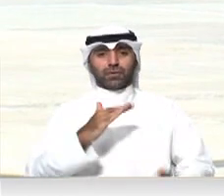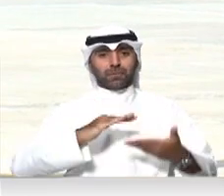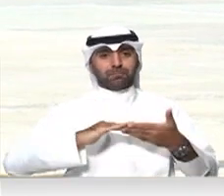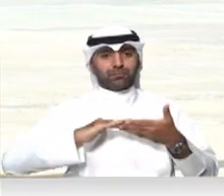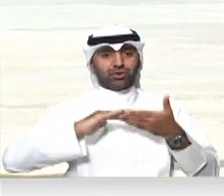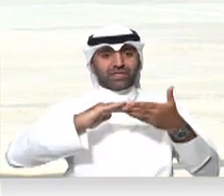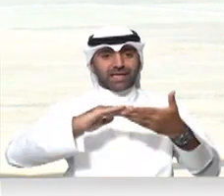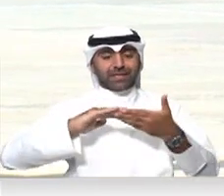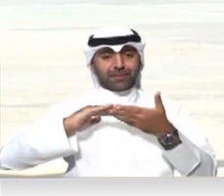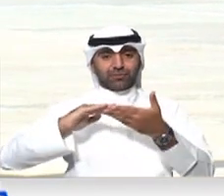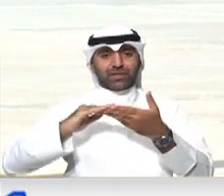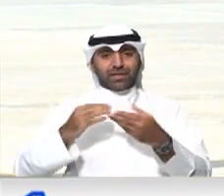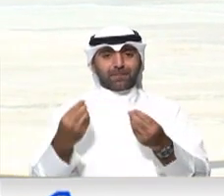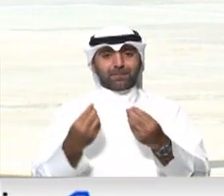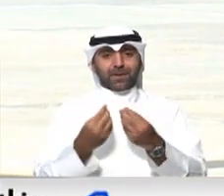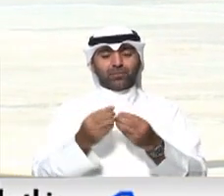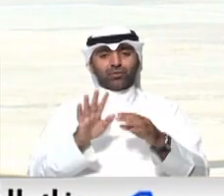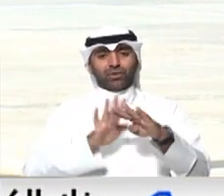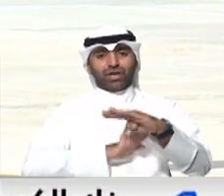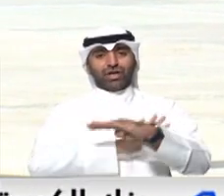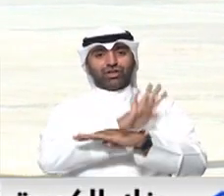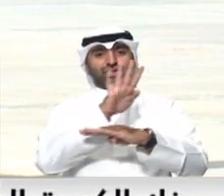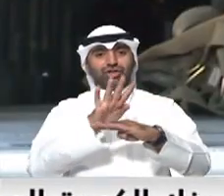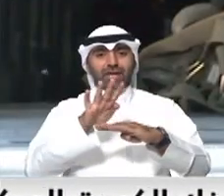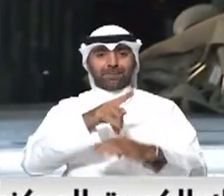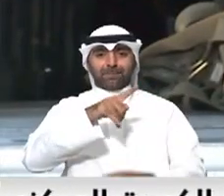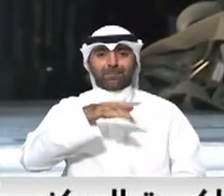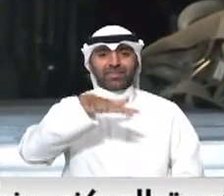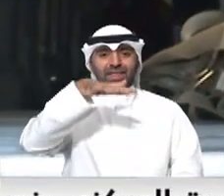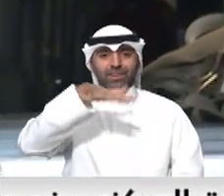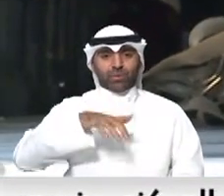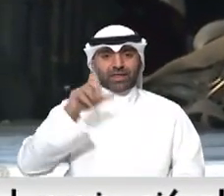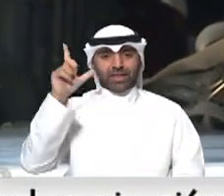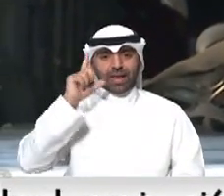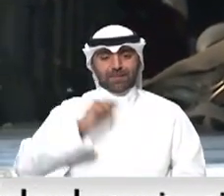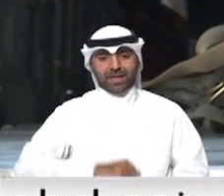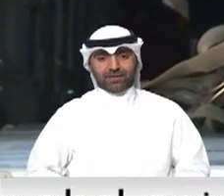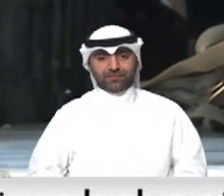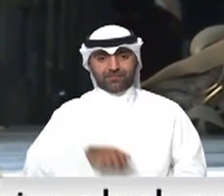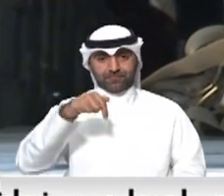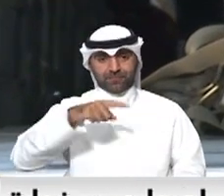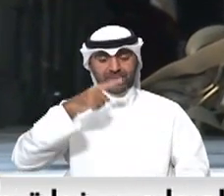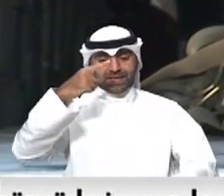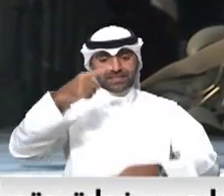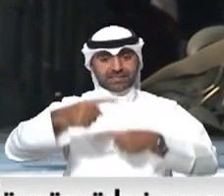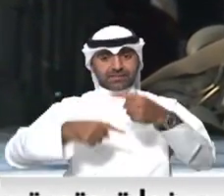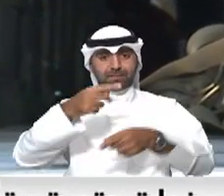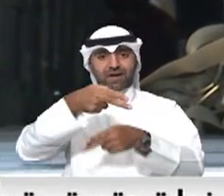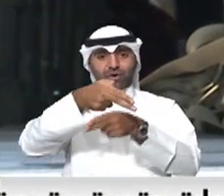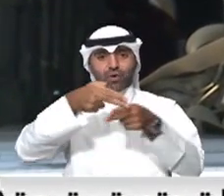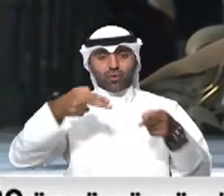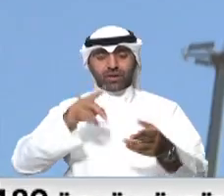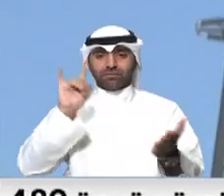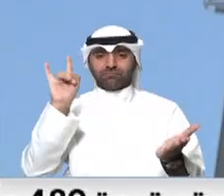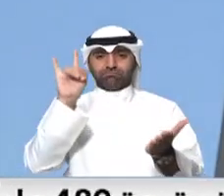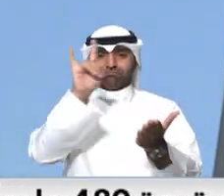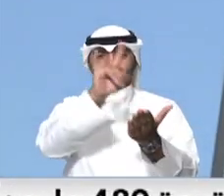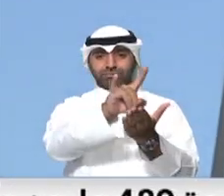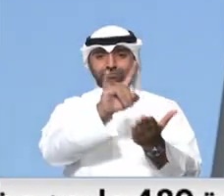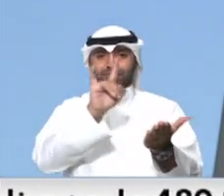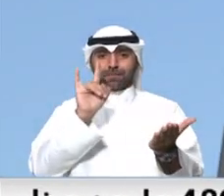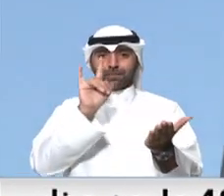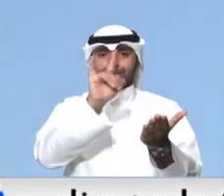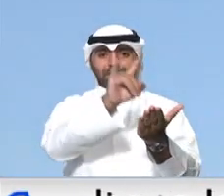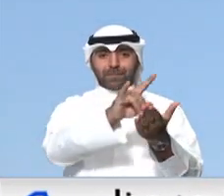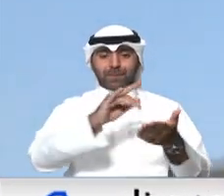هذا المصاب الجلل إن شاء الله رب العالمين. الجسر الجوي الإغاثي مستمر من بلد الإنسانية الكويت إلى الأشقاء